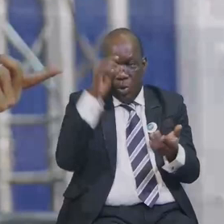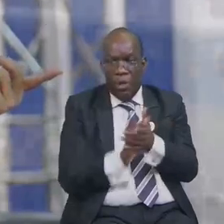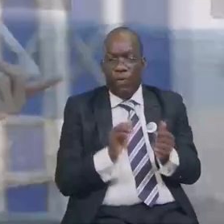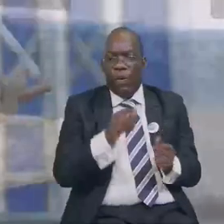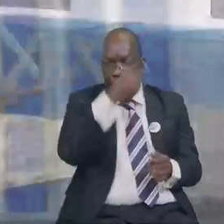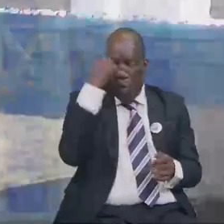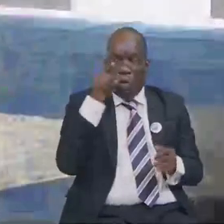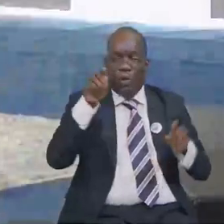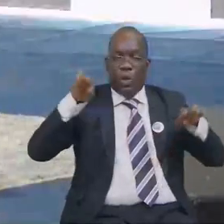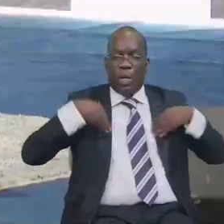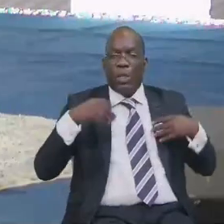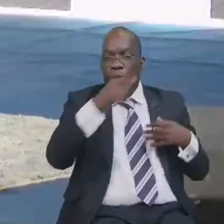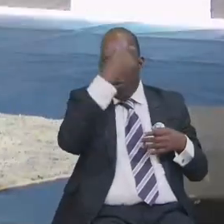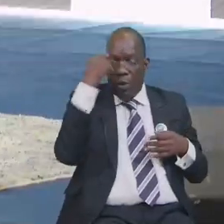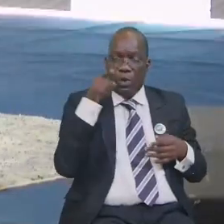Parce que tu sais.